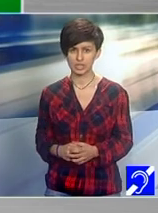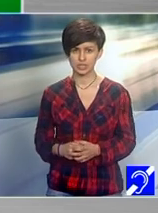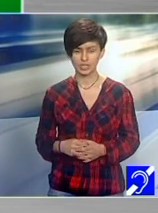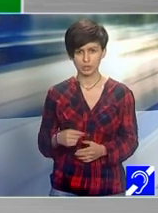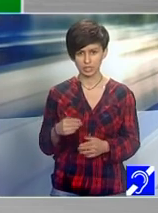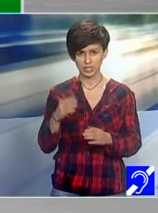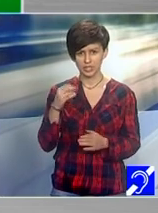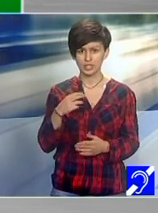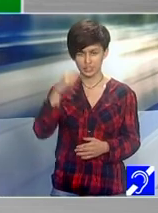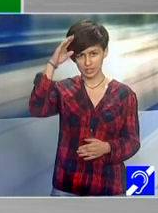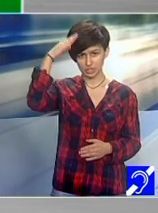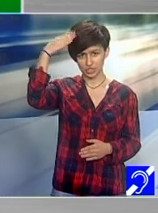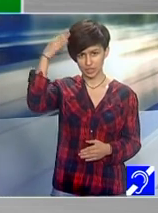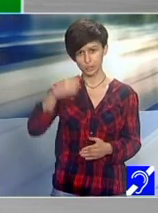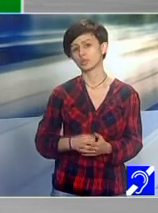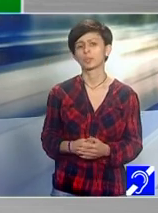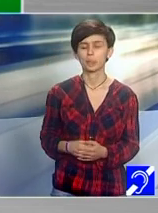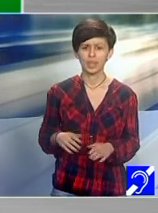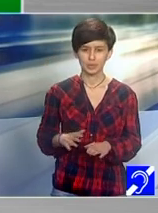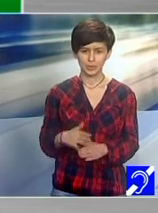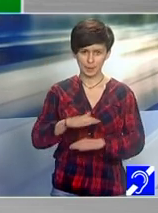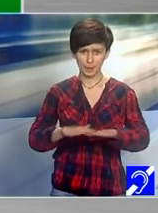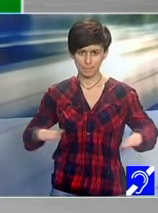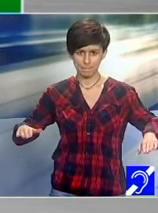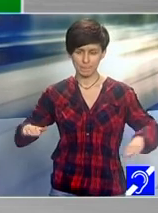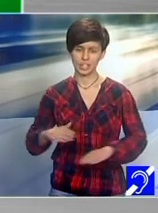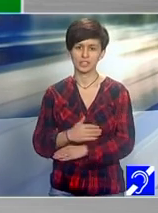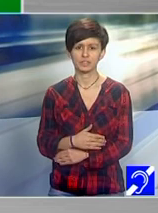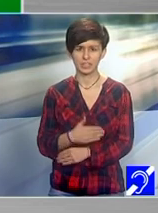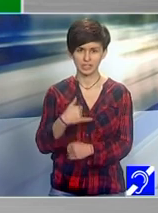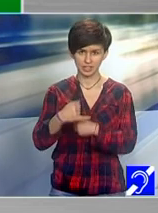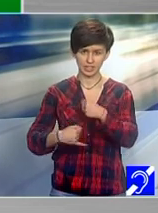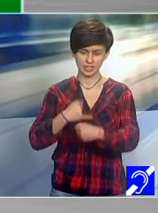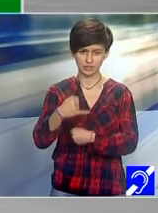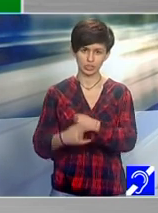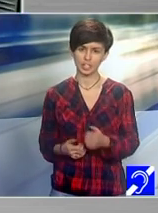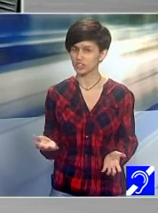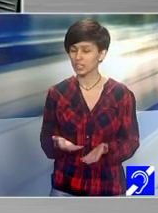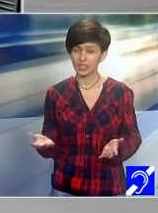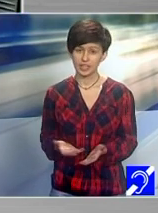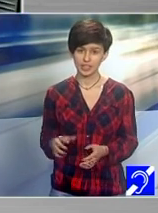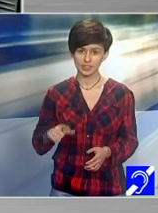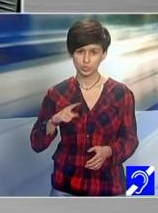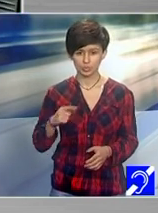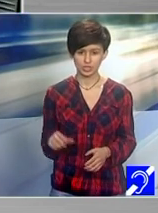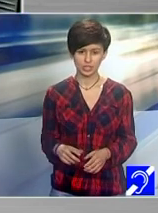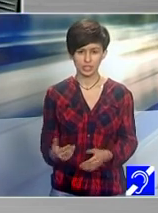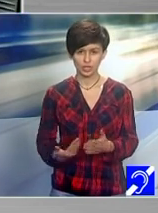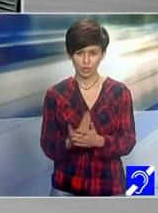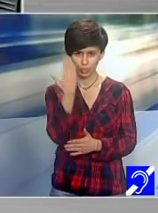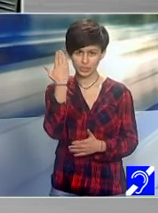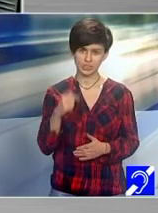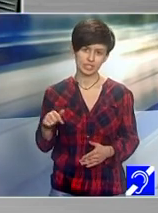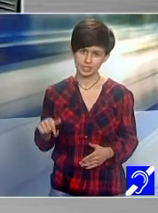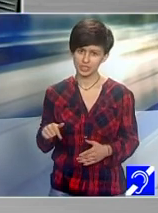internațional și suntem foarte curioși care sunt noutățile acestui salon. Sigur, salonul nostru